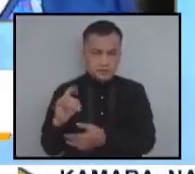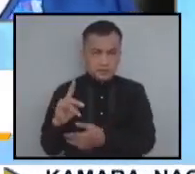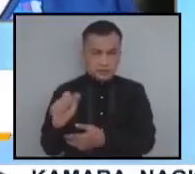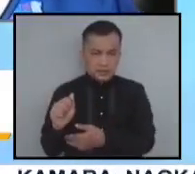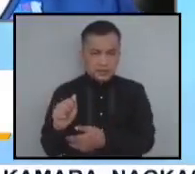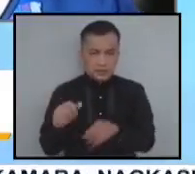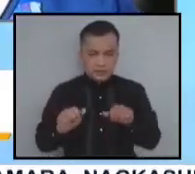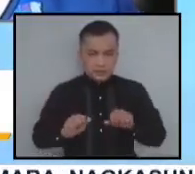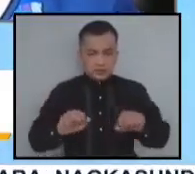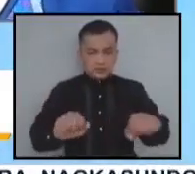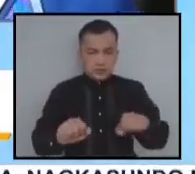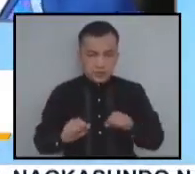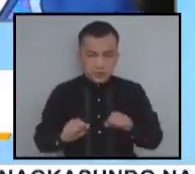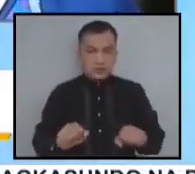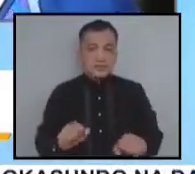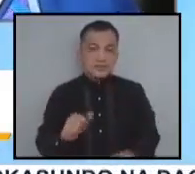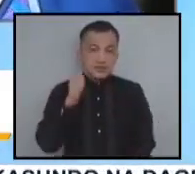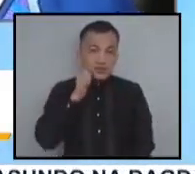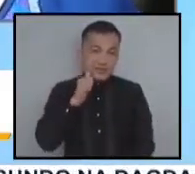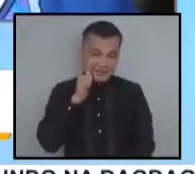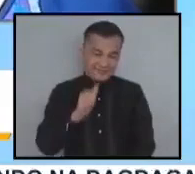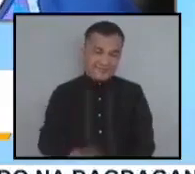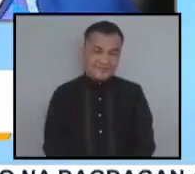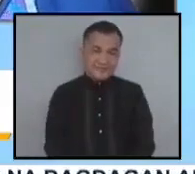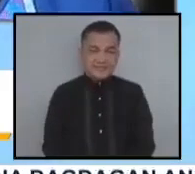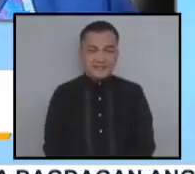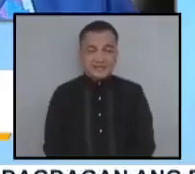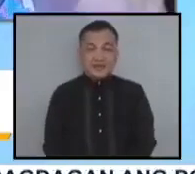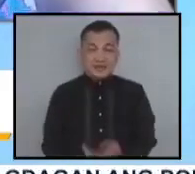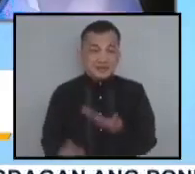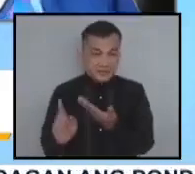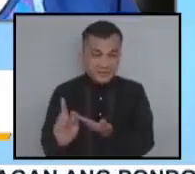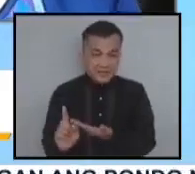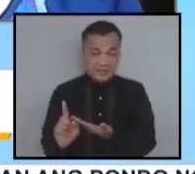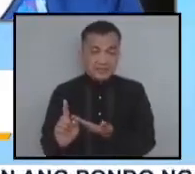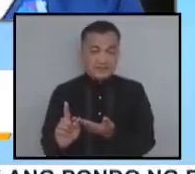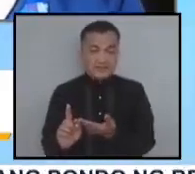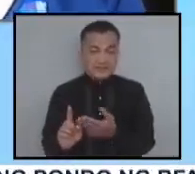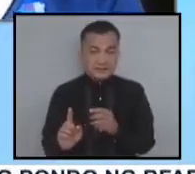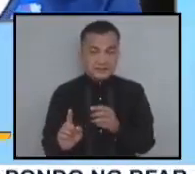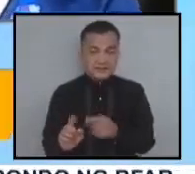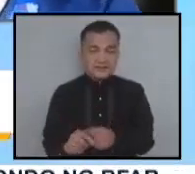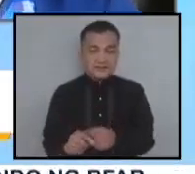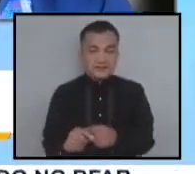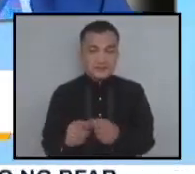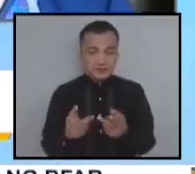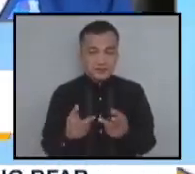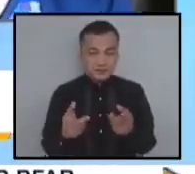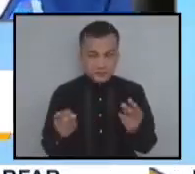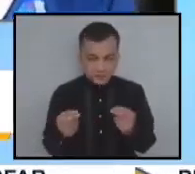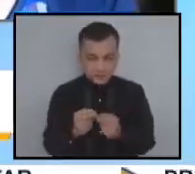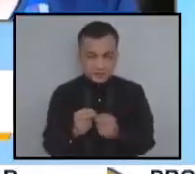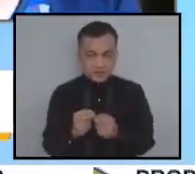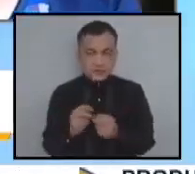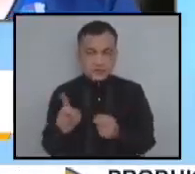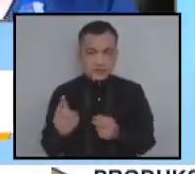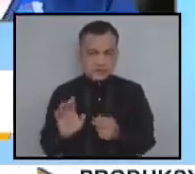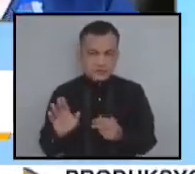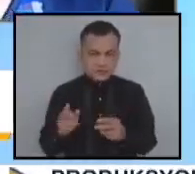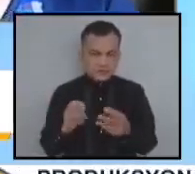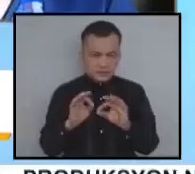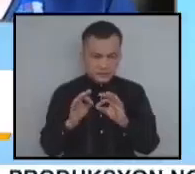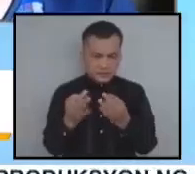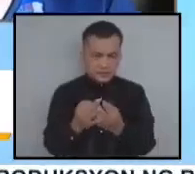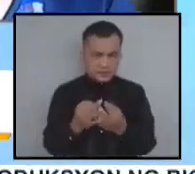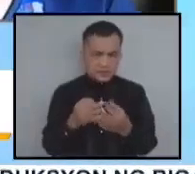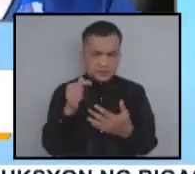weavers are women weavers. So, parang aangat rin yung position nila with their families